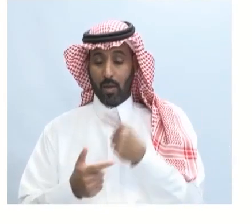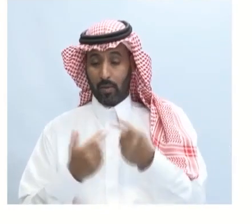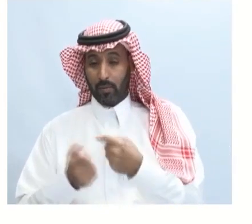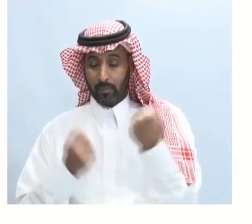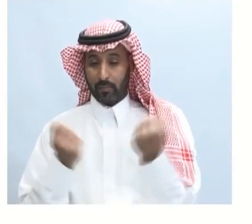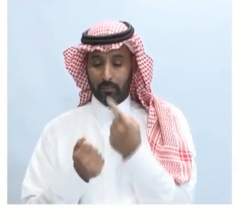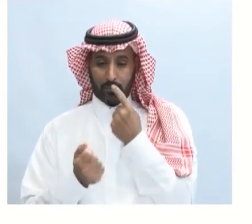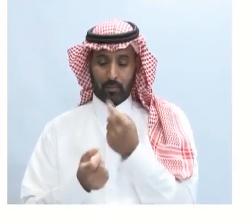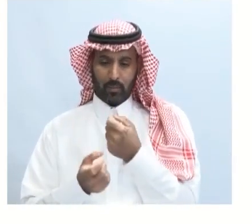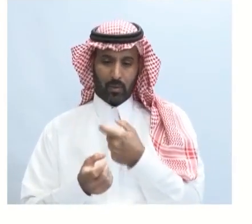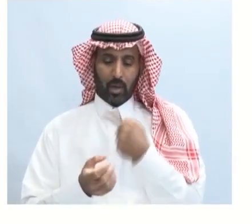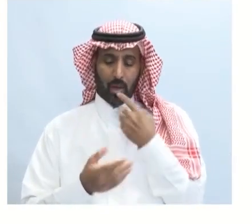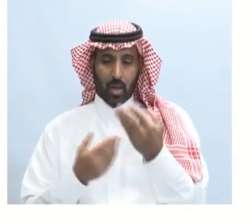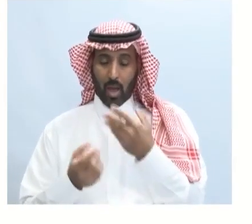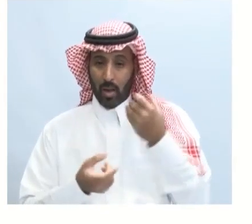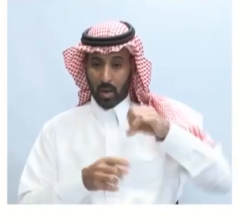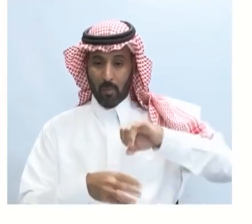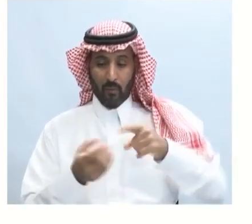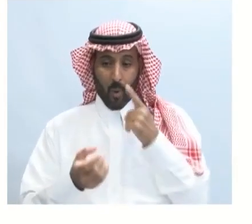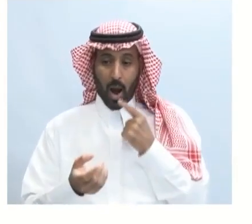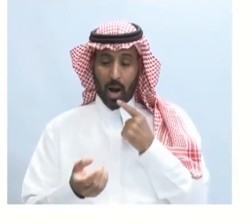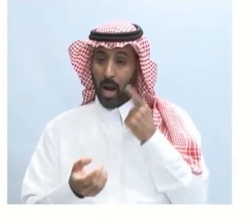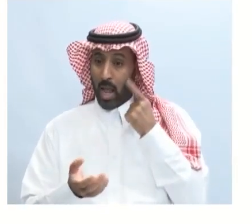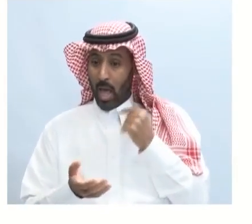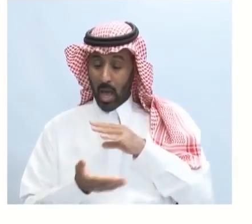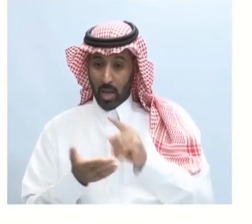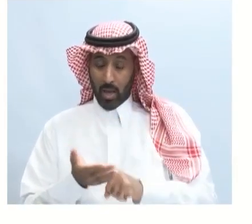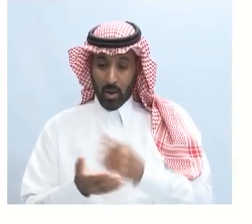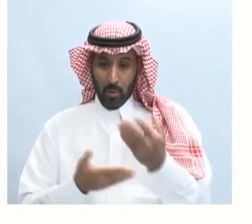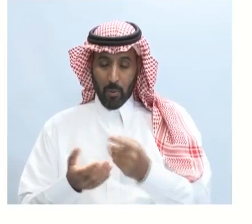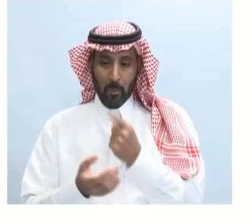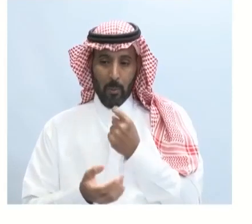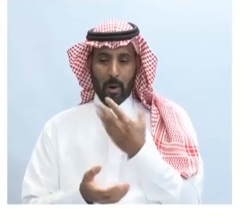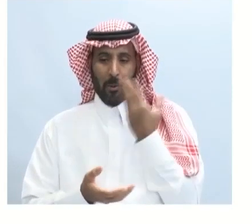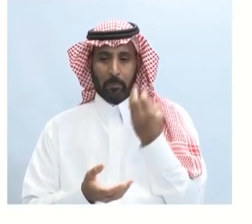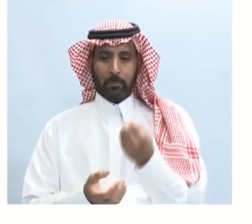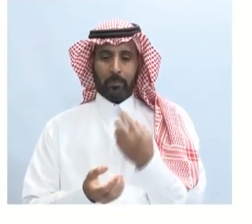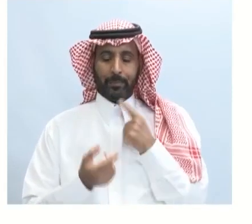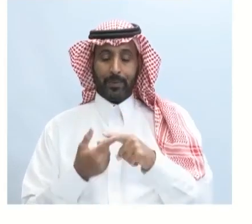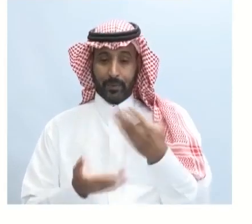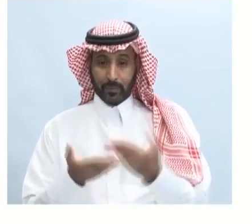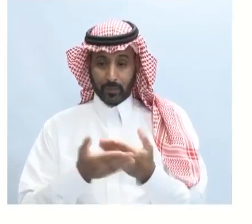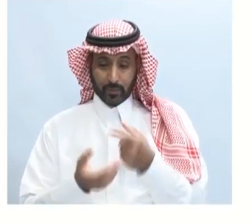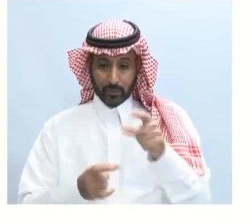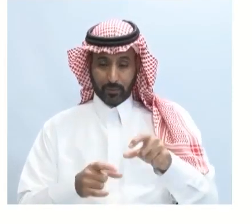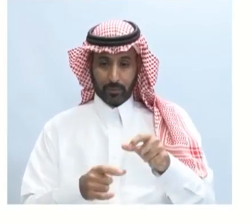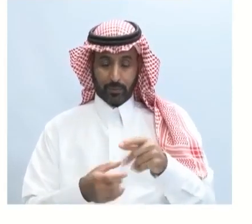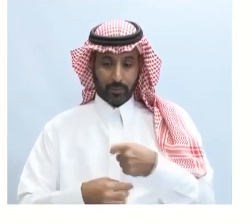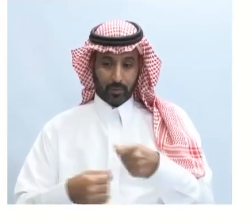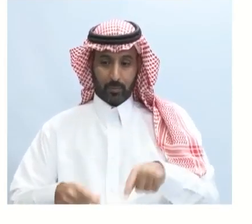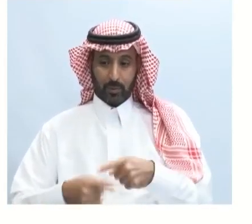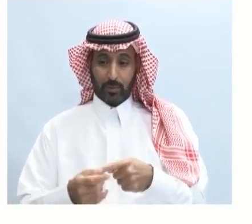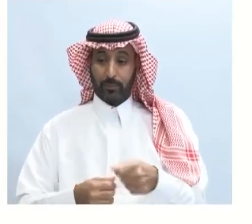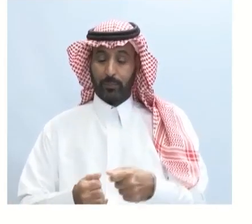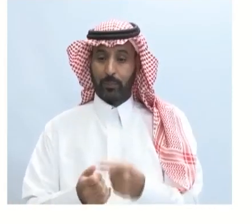العطريه المتعدده الحلقات وسنتحدث عنها اذا في الدرس في الدرس الرابع في تفاعلات اخرى للمركبات العضويه سيكون